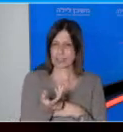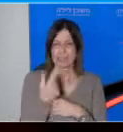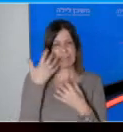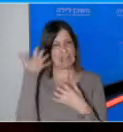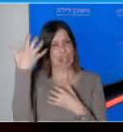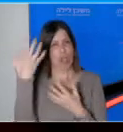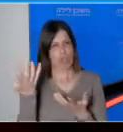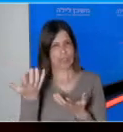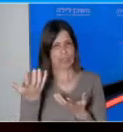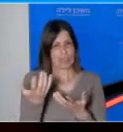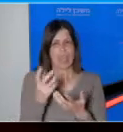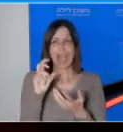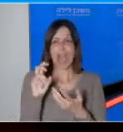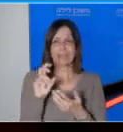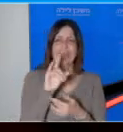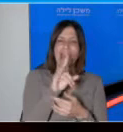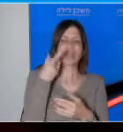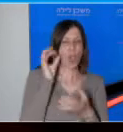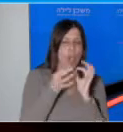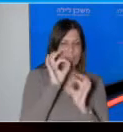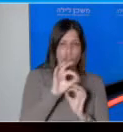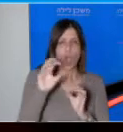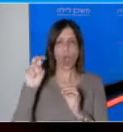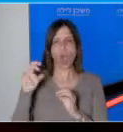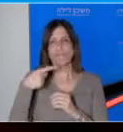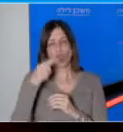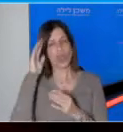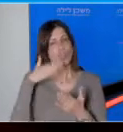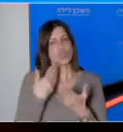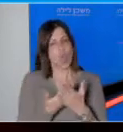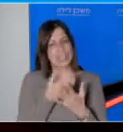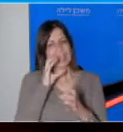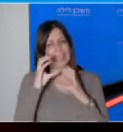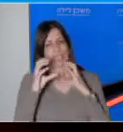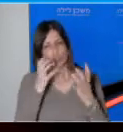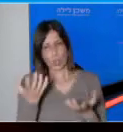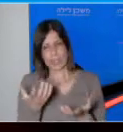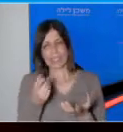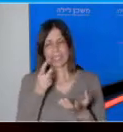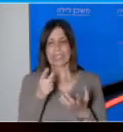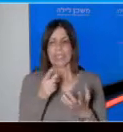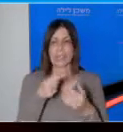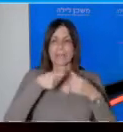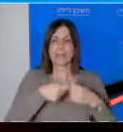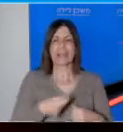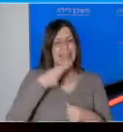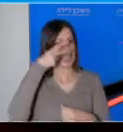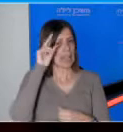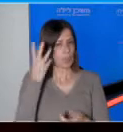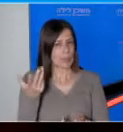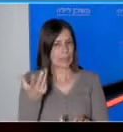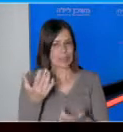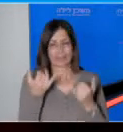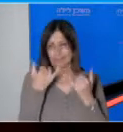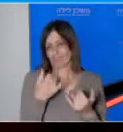גאון גדול, עמית חדד הוא עורך הדין שלה, עופר גולן יועץ לתקשורתית, היא מתפקדת לליכוד.